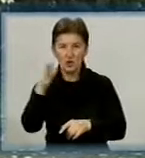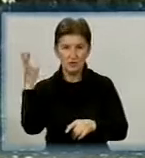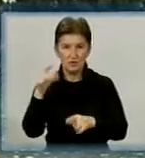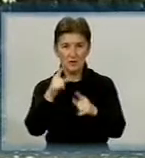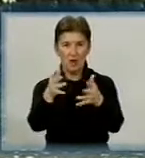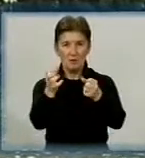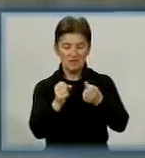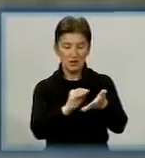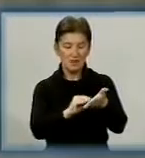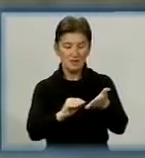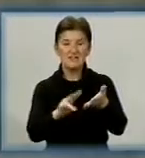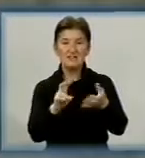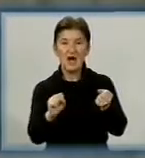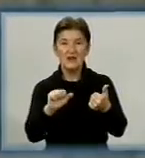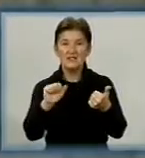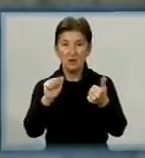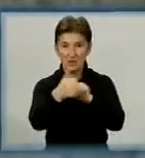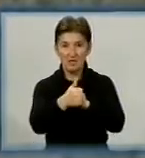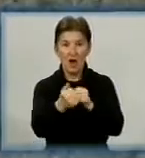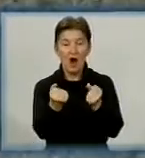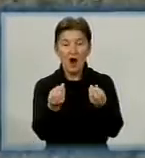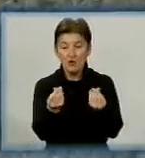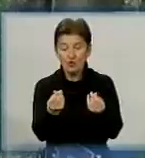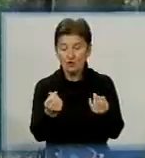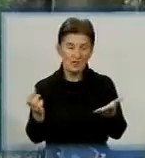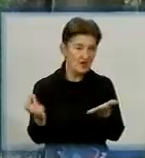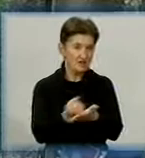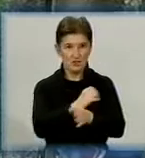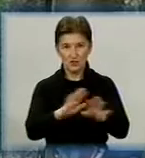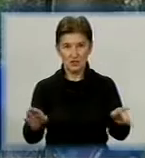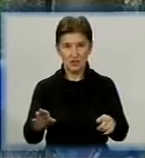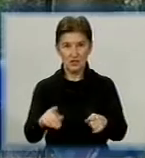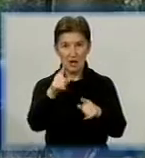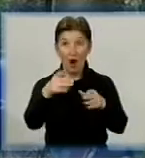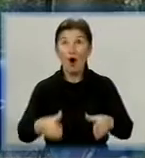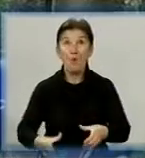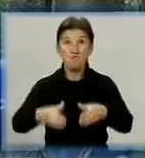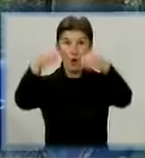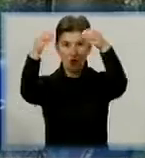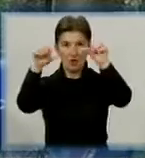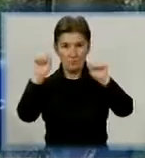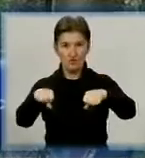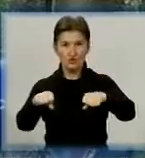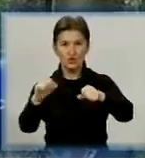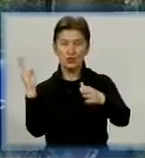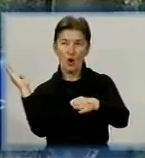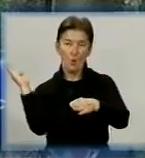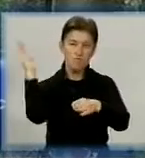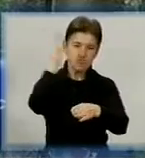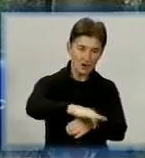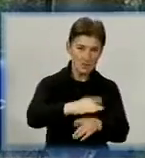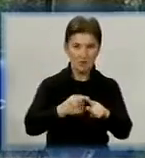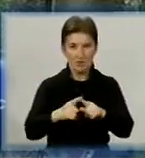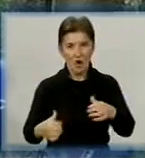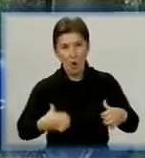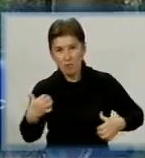отримала припис на їх заміну. Та коштів на роботи й досі не знайшли. Опора може упасти, потягне за собою лінію. От що ми